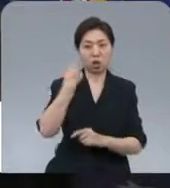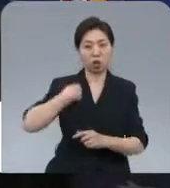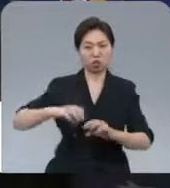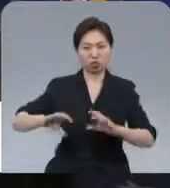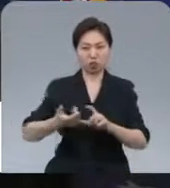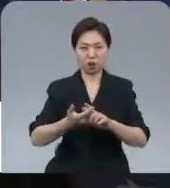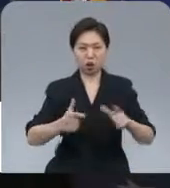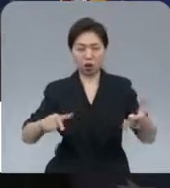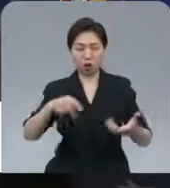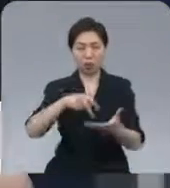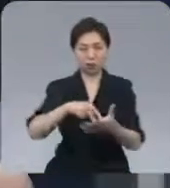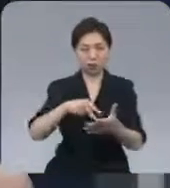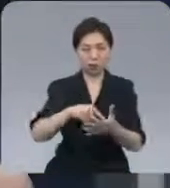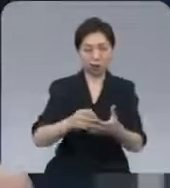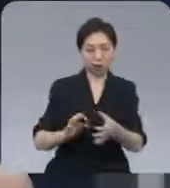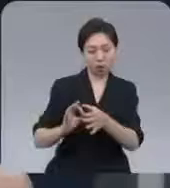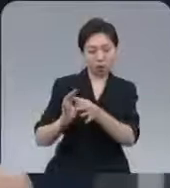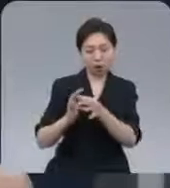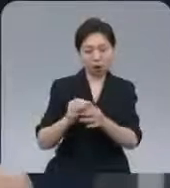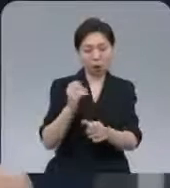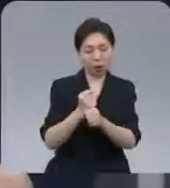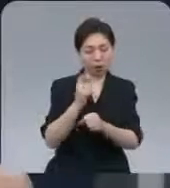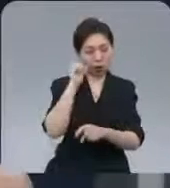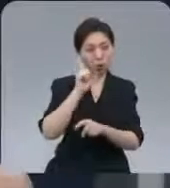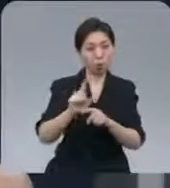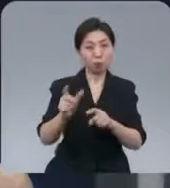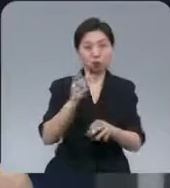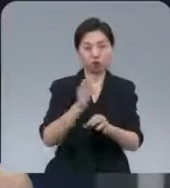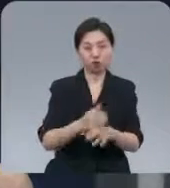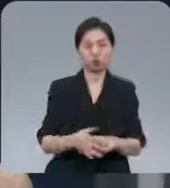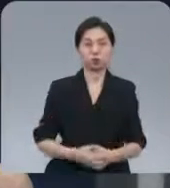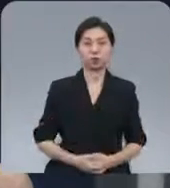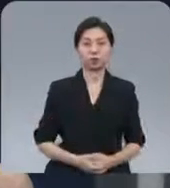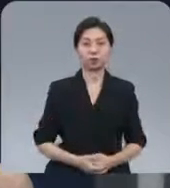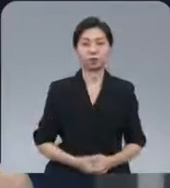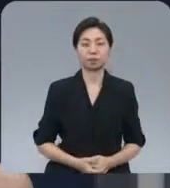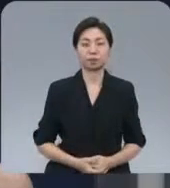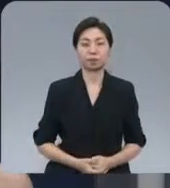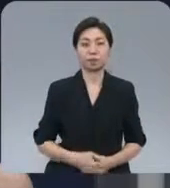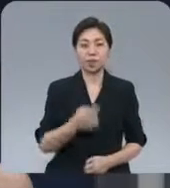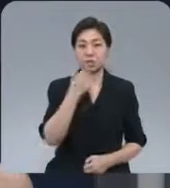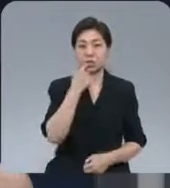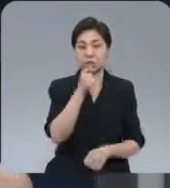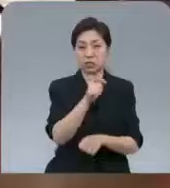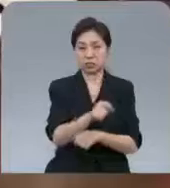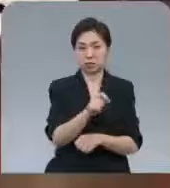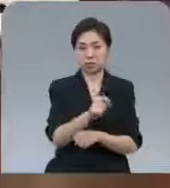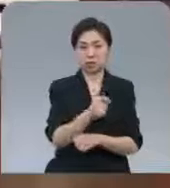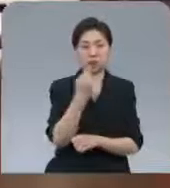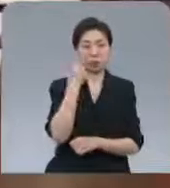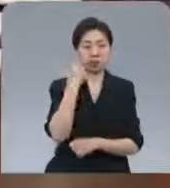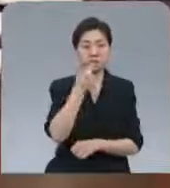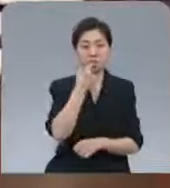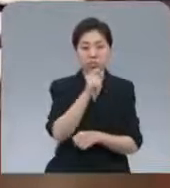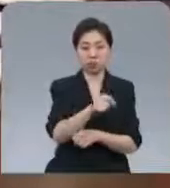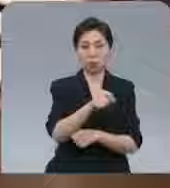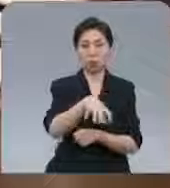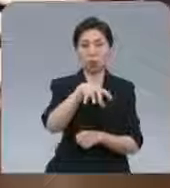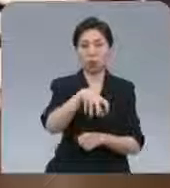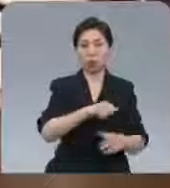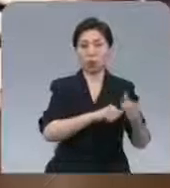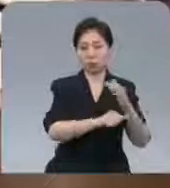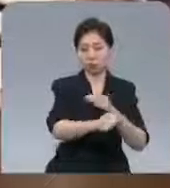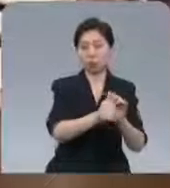китайскому коллеги что они оба несут ответственность за то чтобы соперничество между и странами не переросло в открытый конфликт он